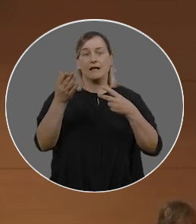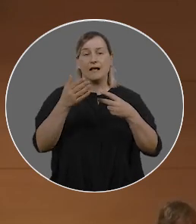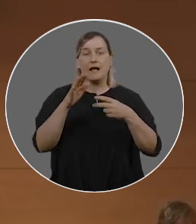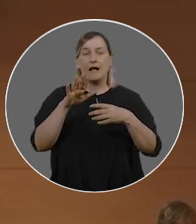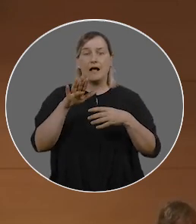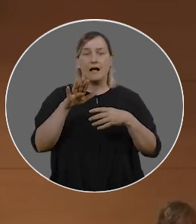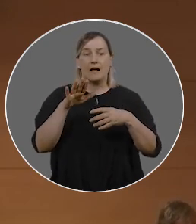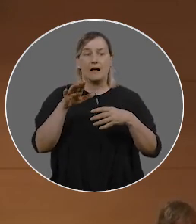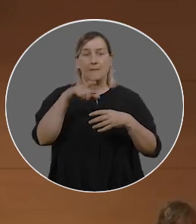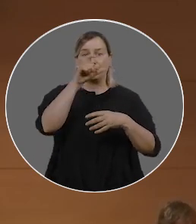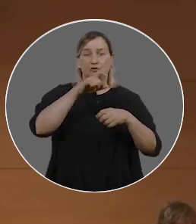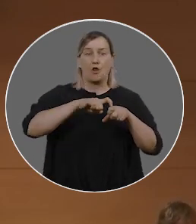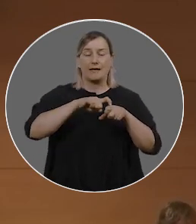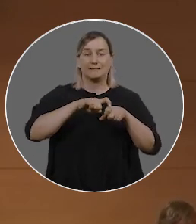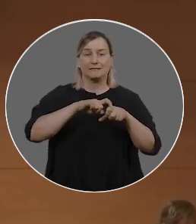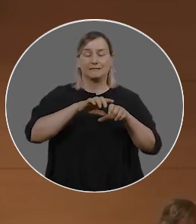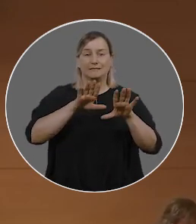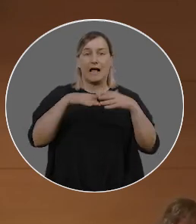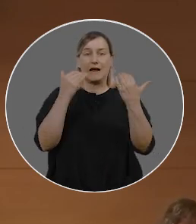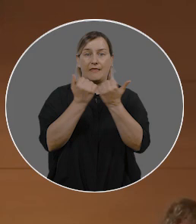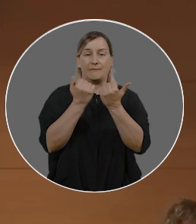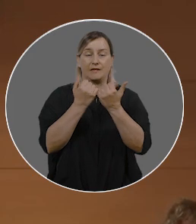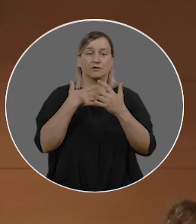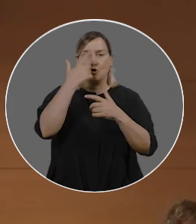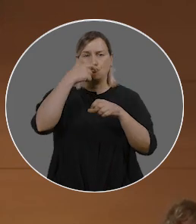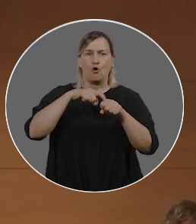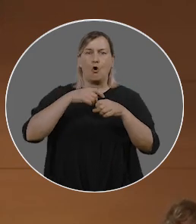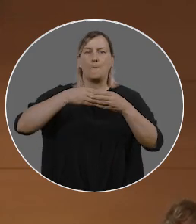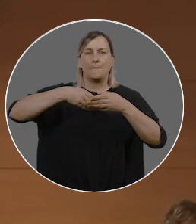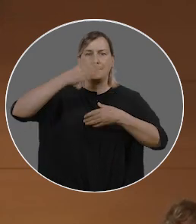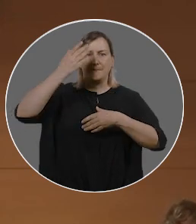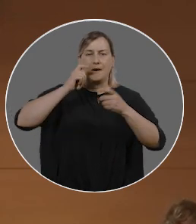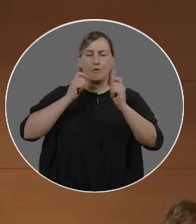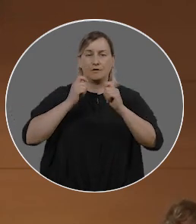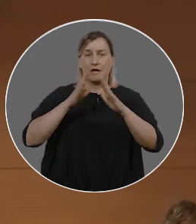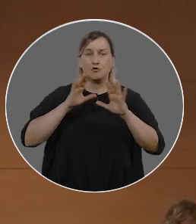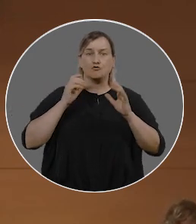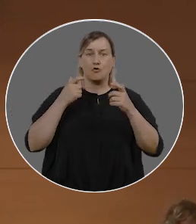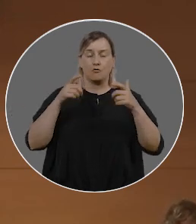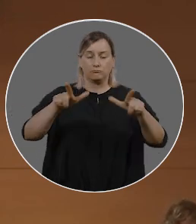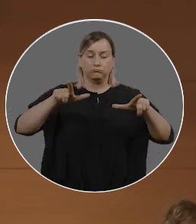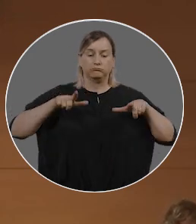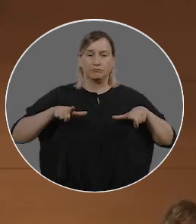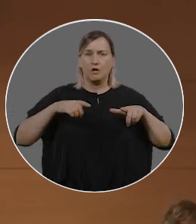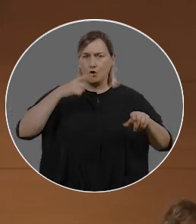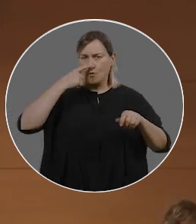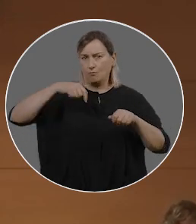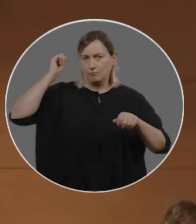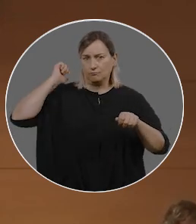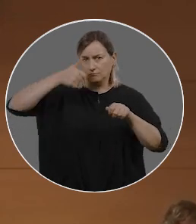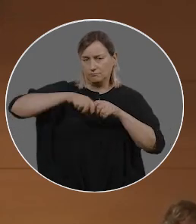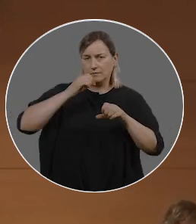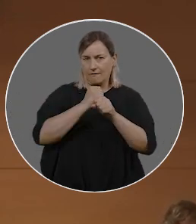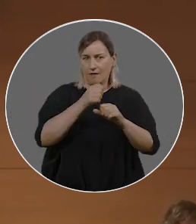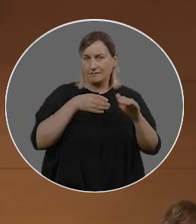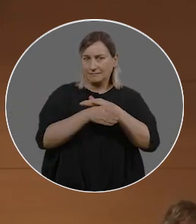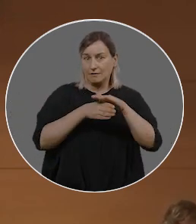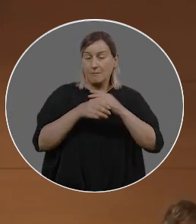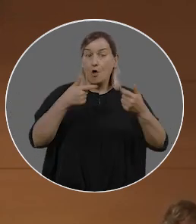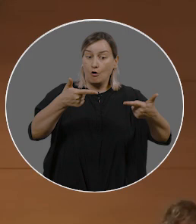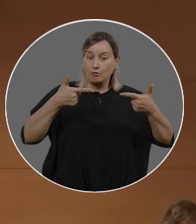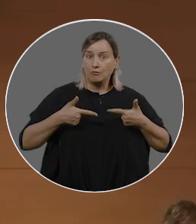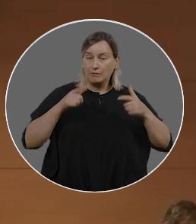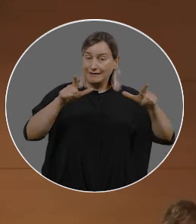persones acadèmiques. Jo sóc periodista, jo no tinc cap titulació específica sobre accessibilitat. Fa molts anys que m'he dedicat a